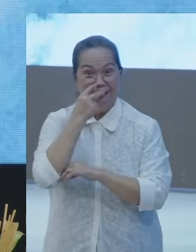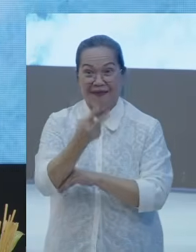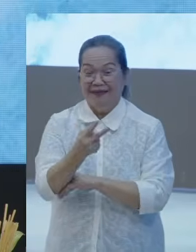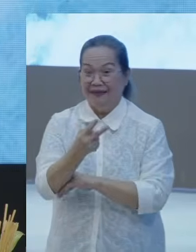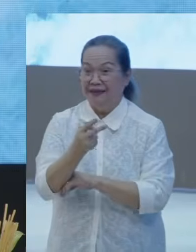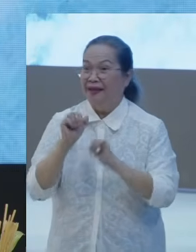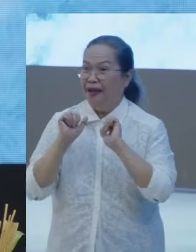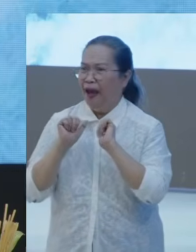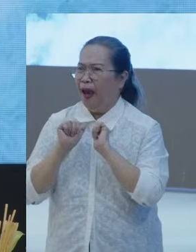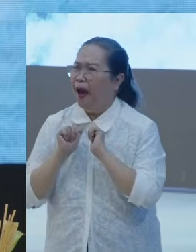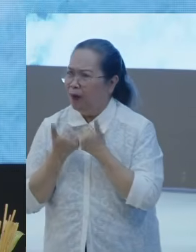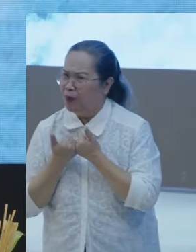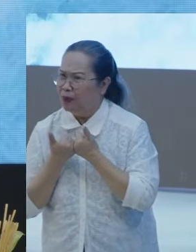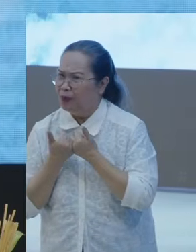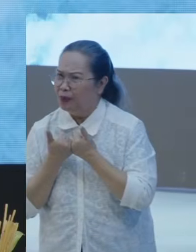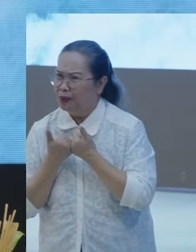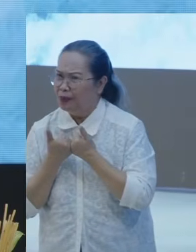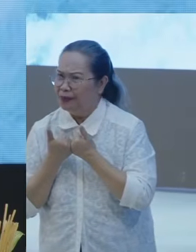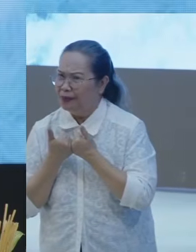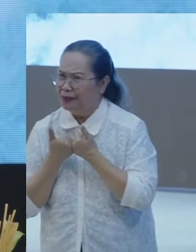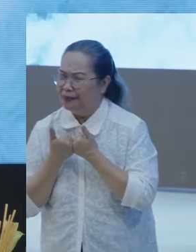kung